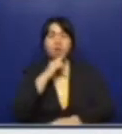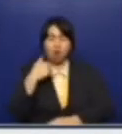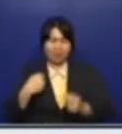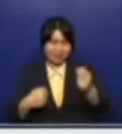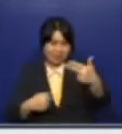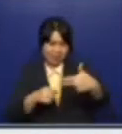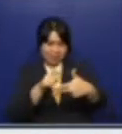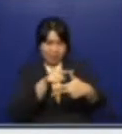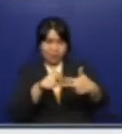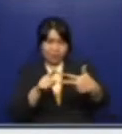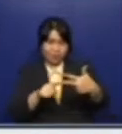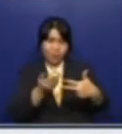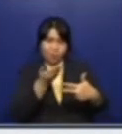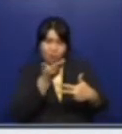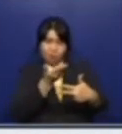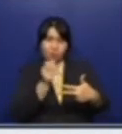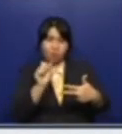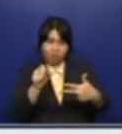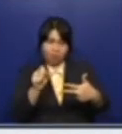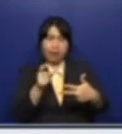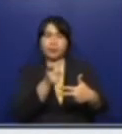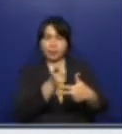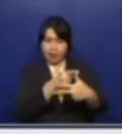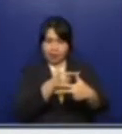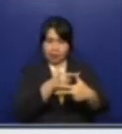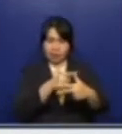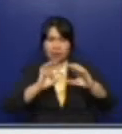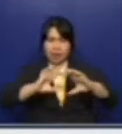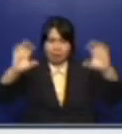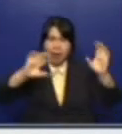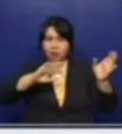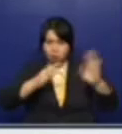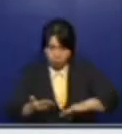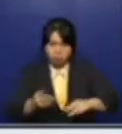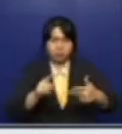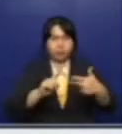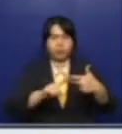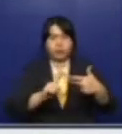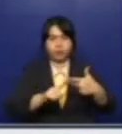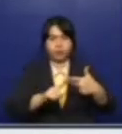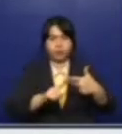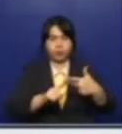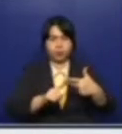วยกันเนี่ย1การยุบสภา2